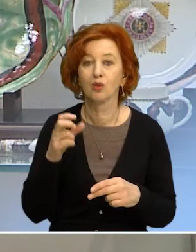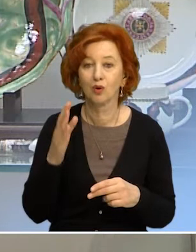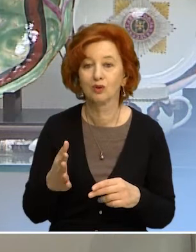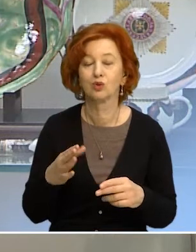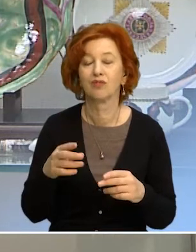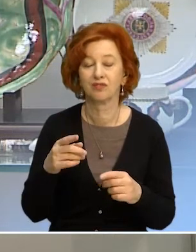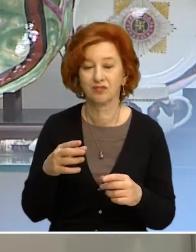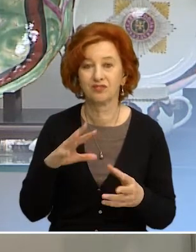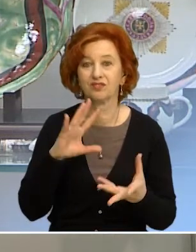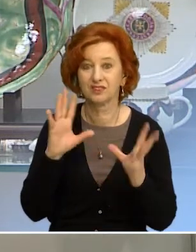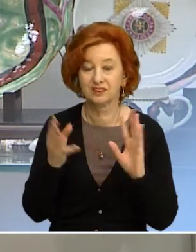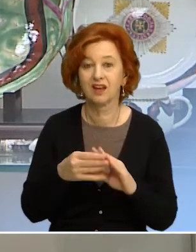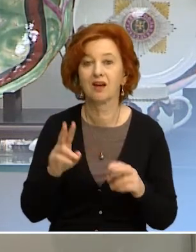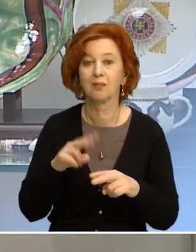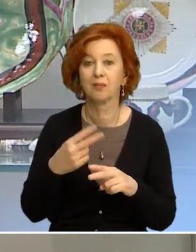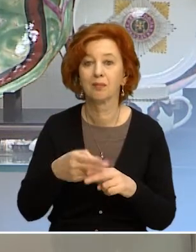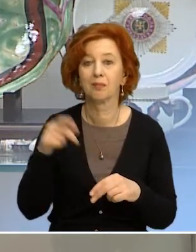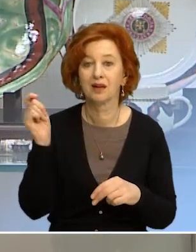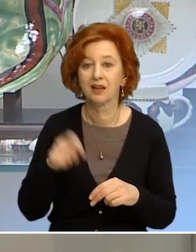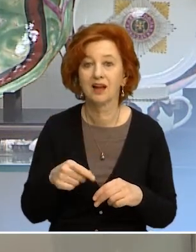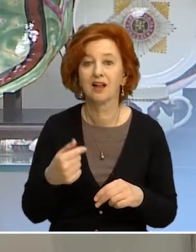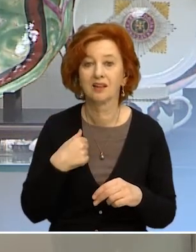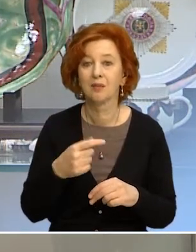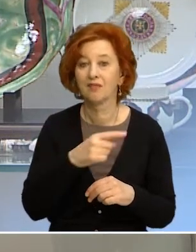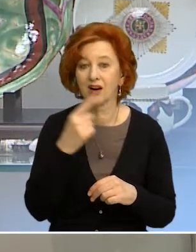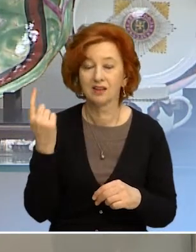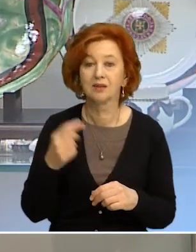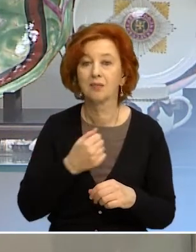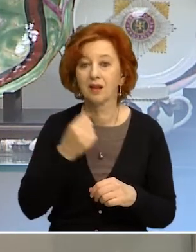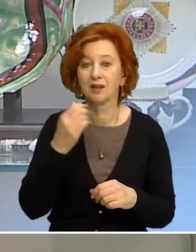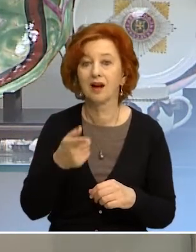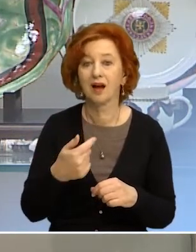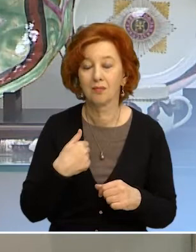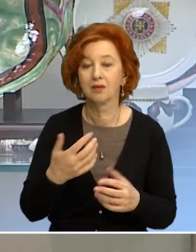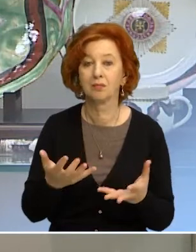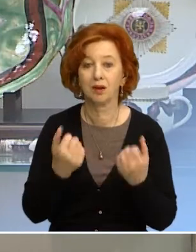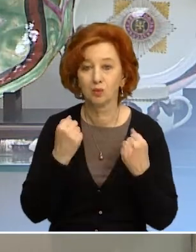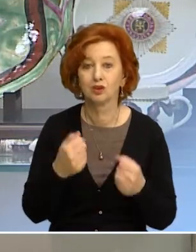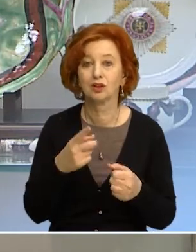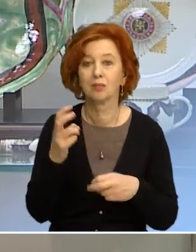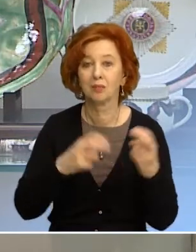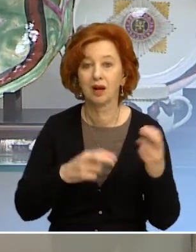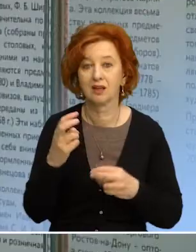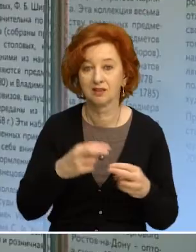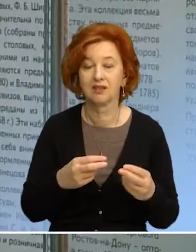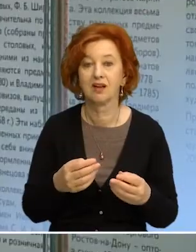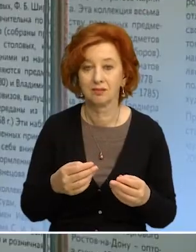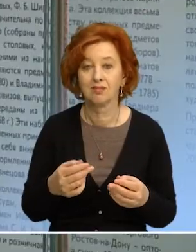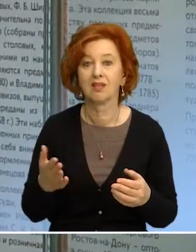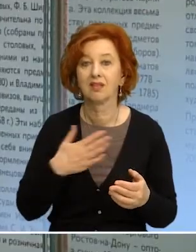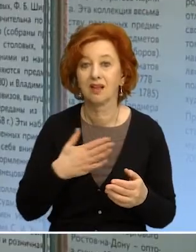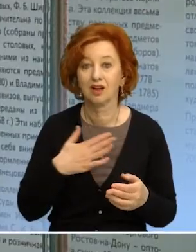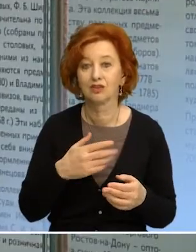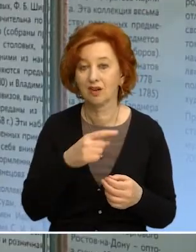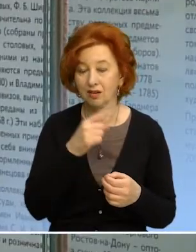который учился в Европе. И приехав в Россию, благодаря ему мы получили производство